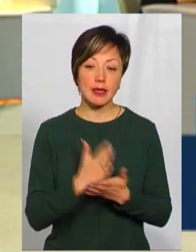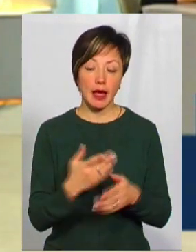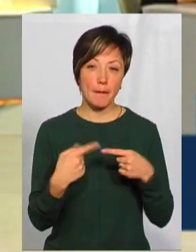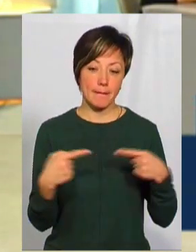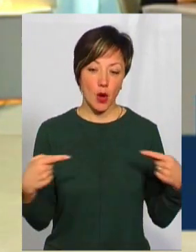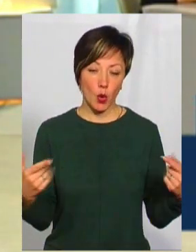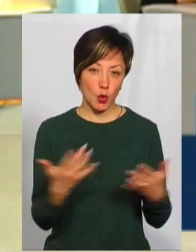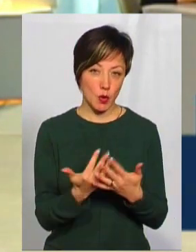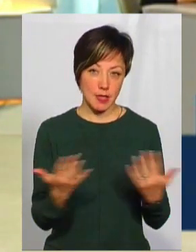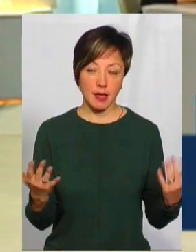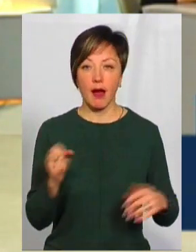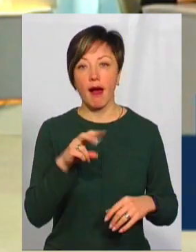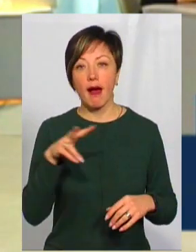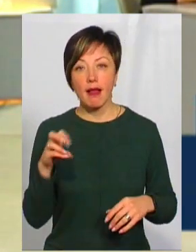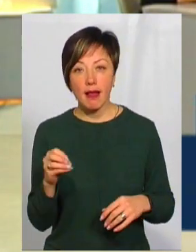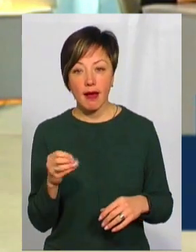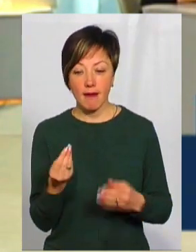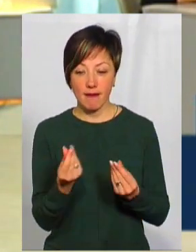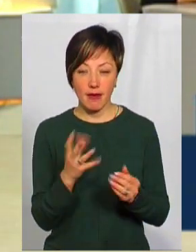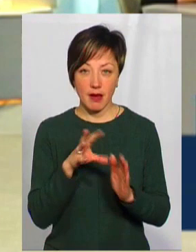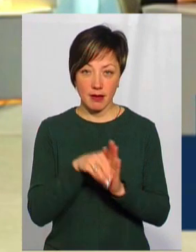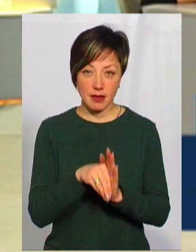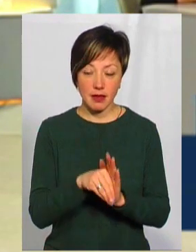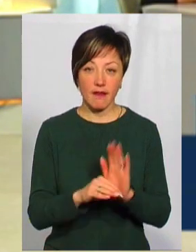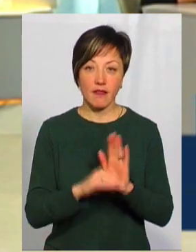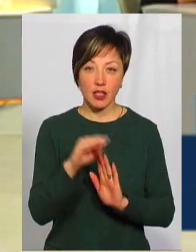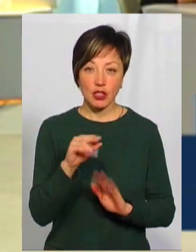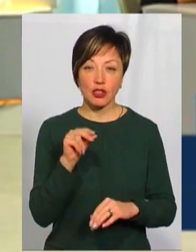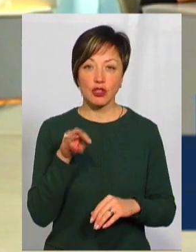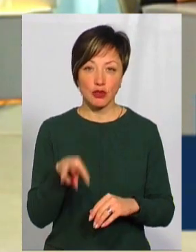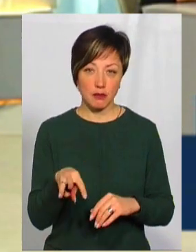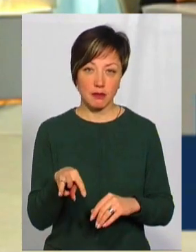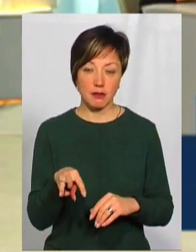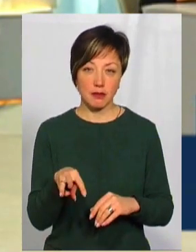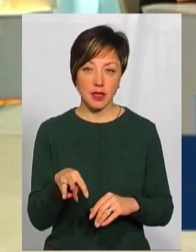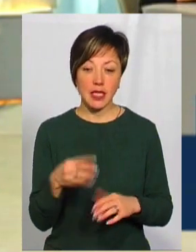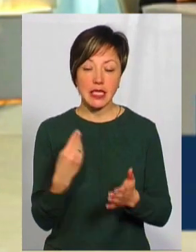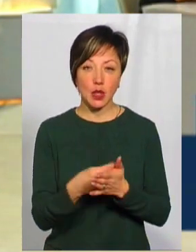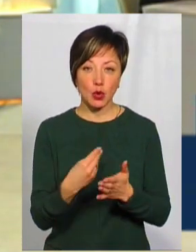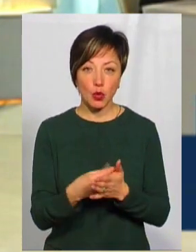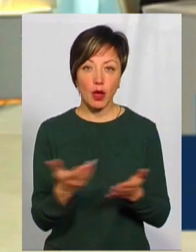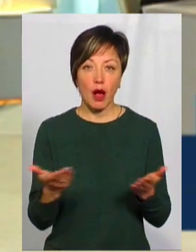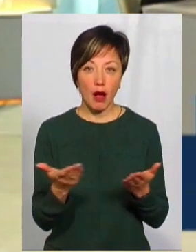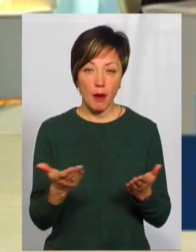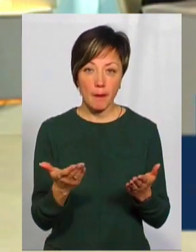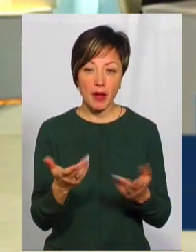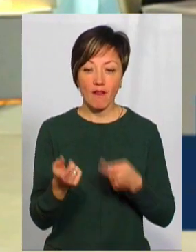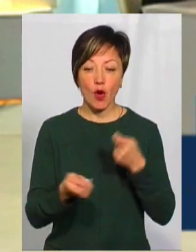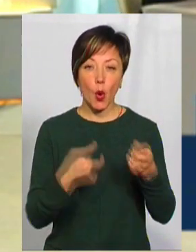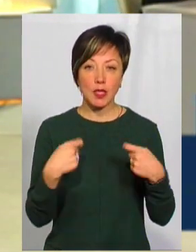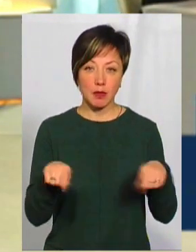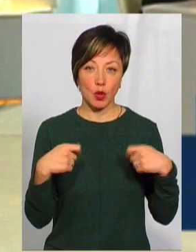продукція, але в собівартість цієї продукції вища за за ту ціну, яка в